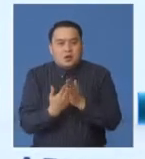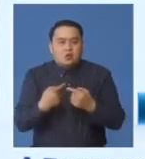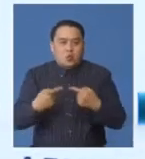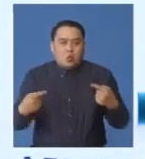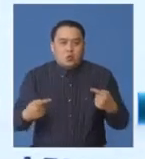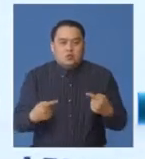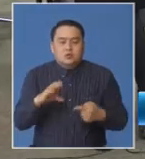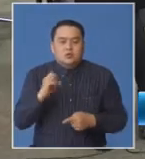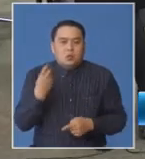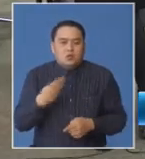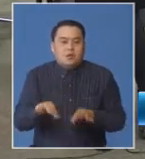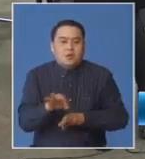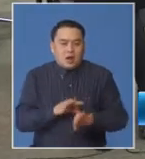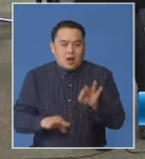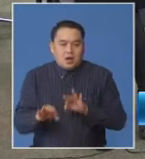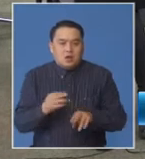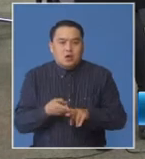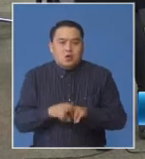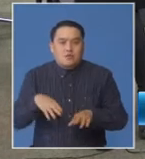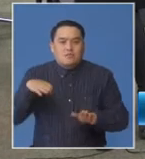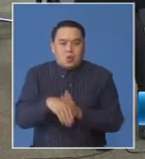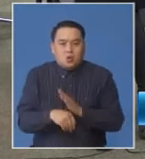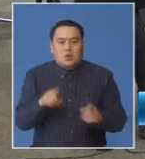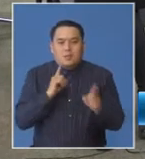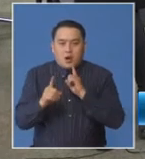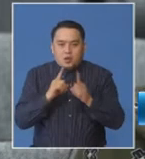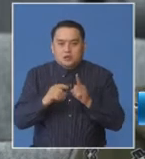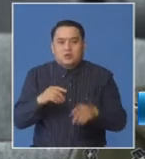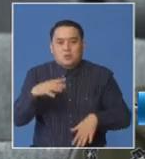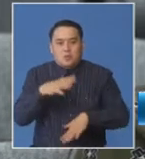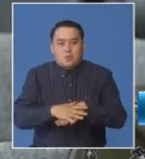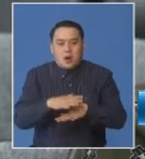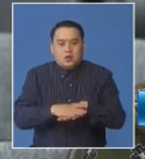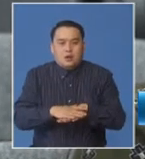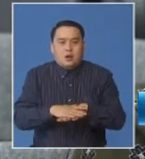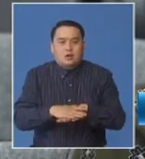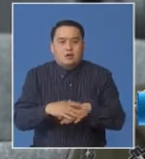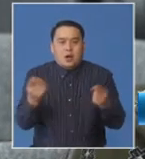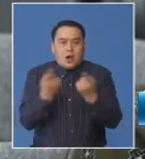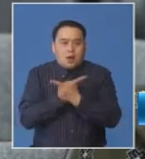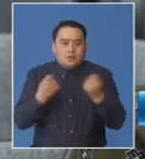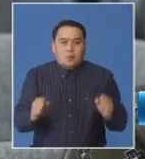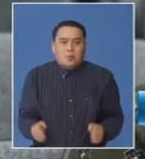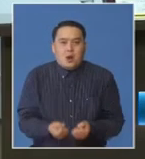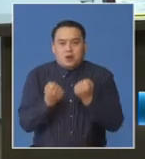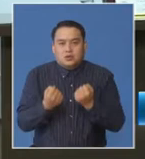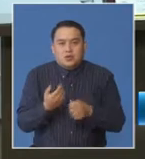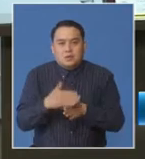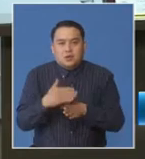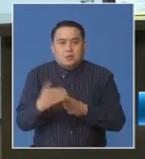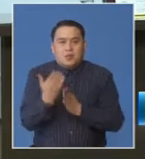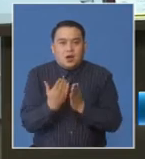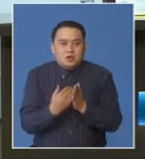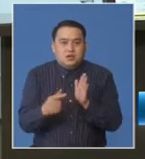других 4 социальных проектов. Кроме того, в ходе брифинга представители Жилстрой Сбербанка заявили о поддержке ипотечной